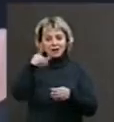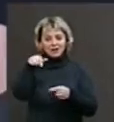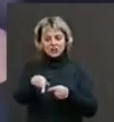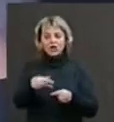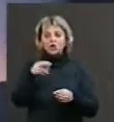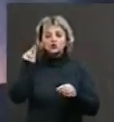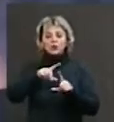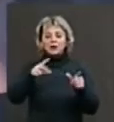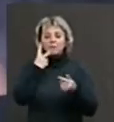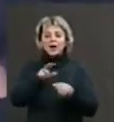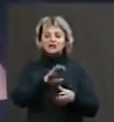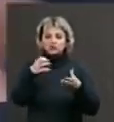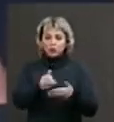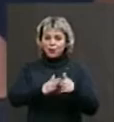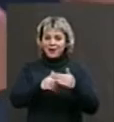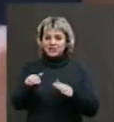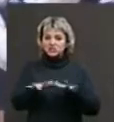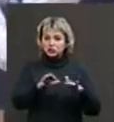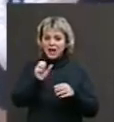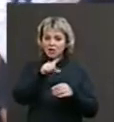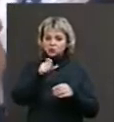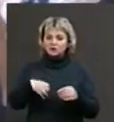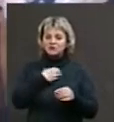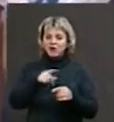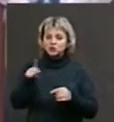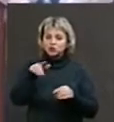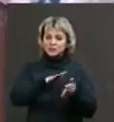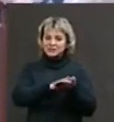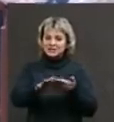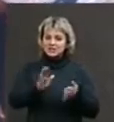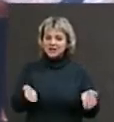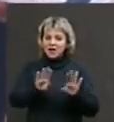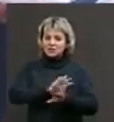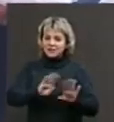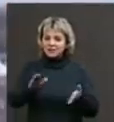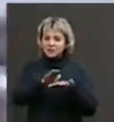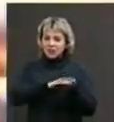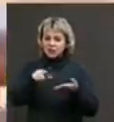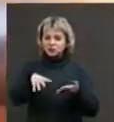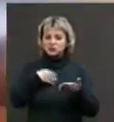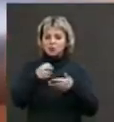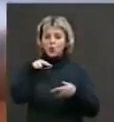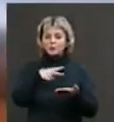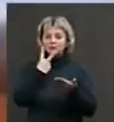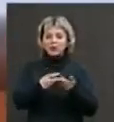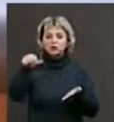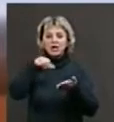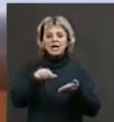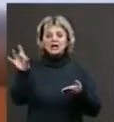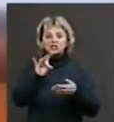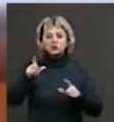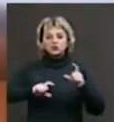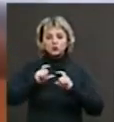Школьникам показали, как можно держать в руках жидкий азот. Важно, чтобы он скользил и не оставался на ладони. Свой опыт показали и участники